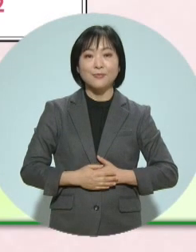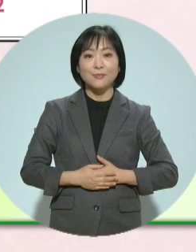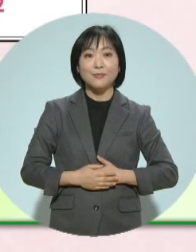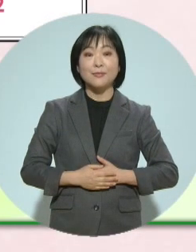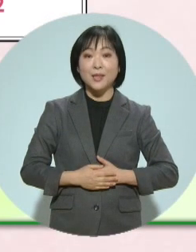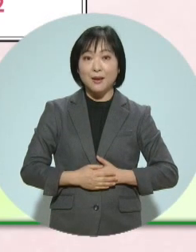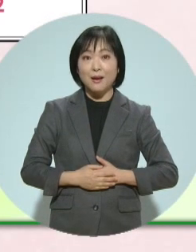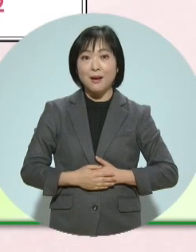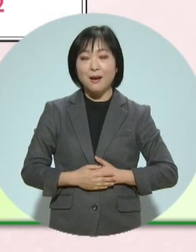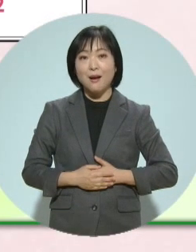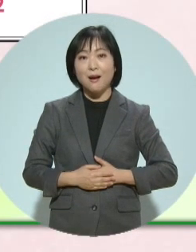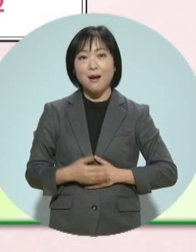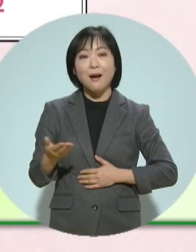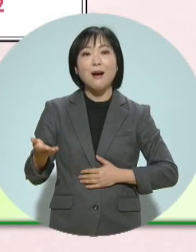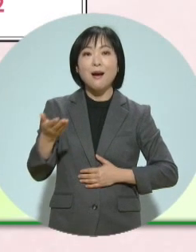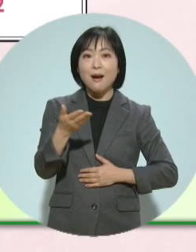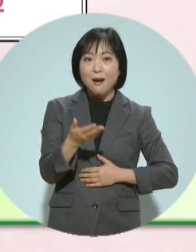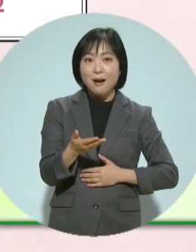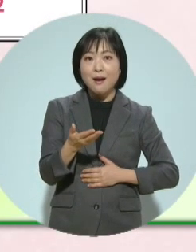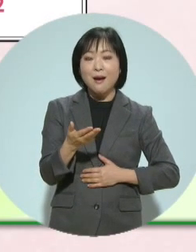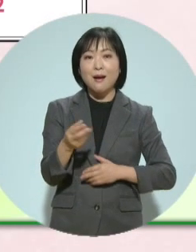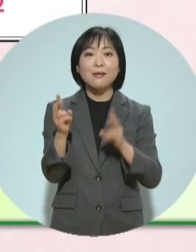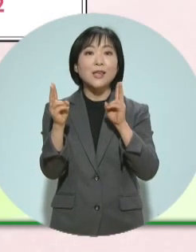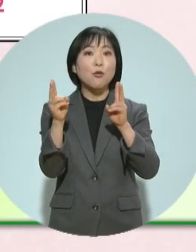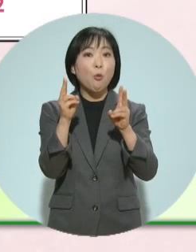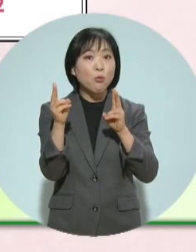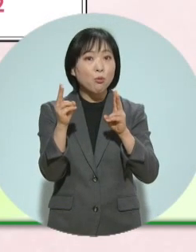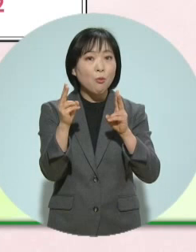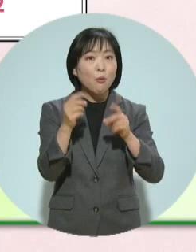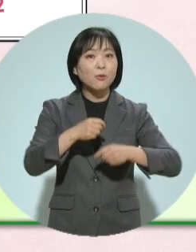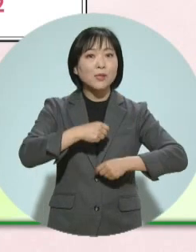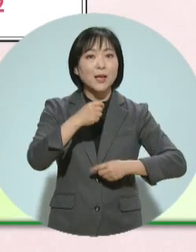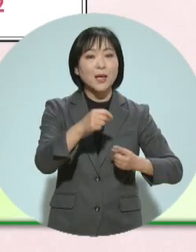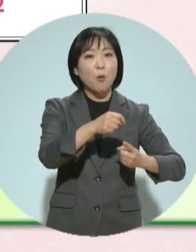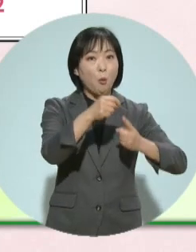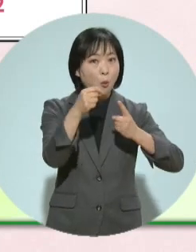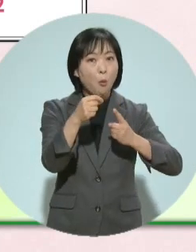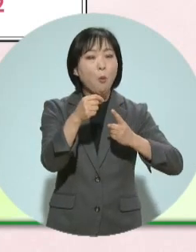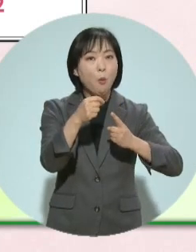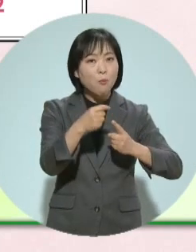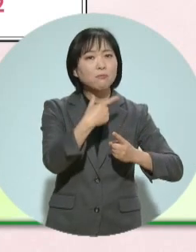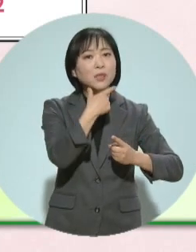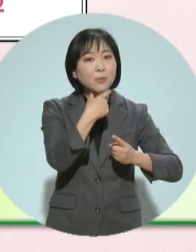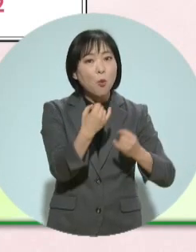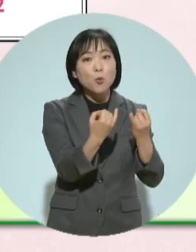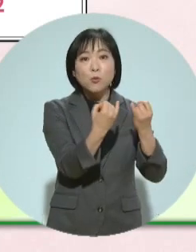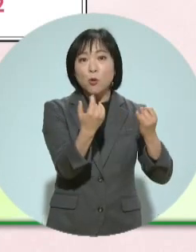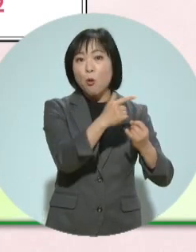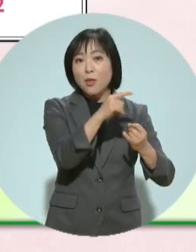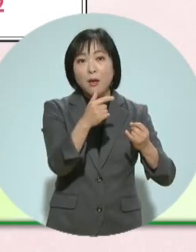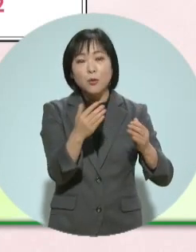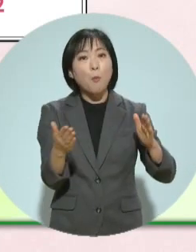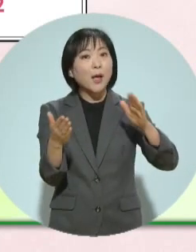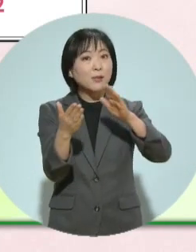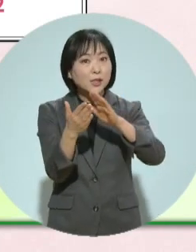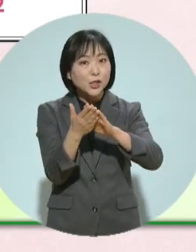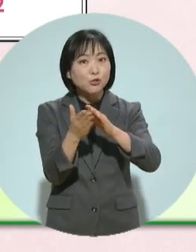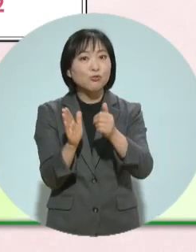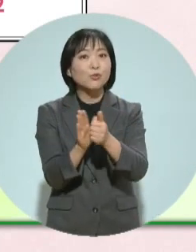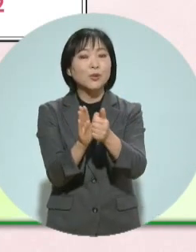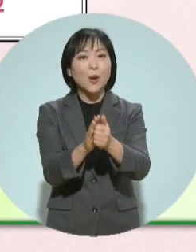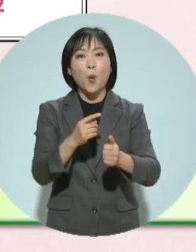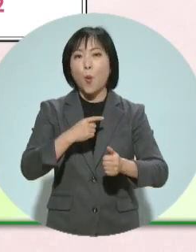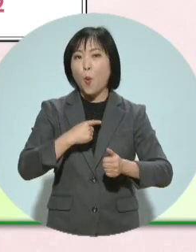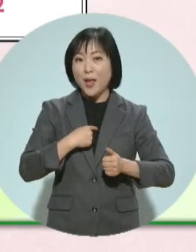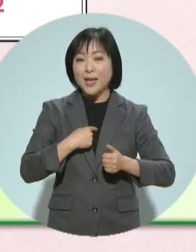また企業と正規雇用での就業を希望している女性などとのマッチングを支援する私ら